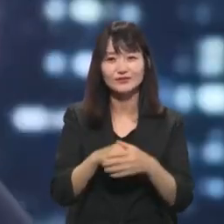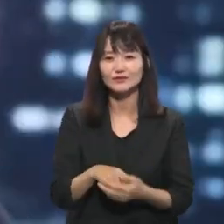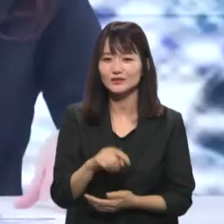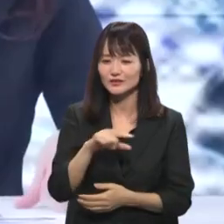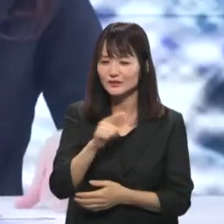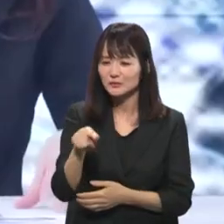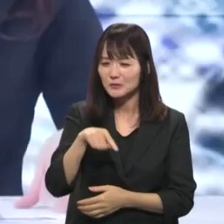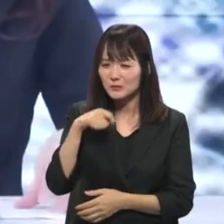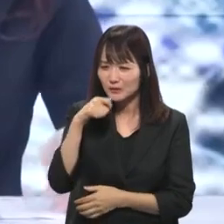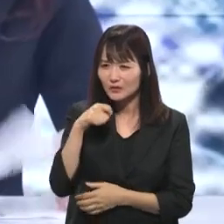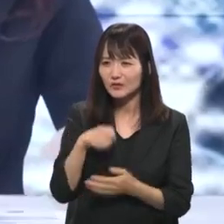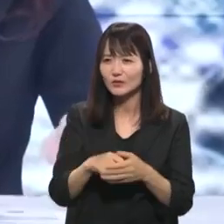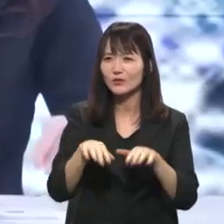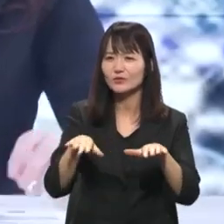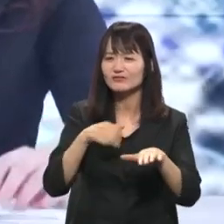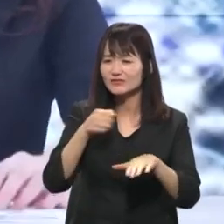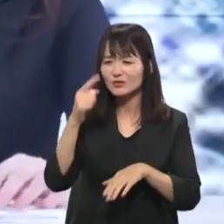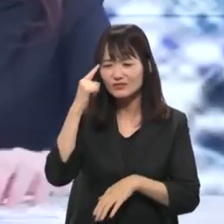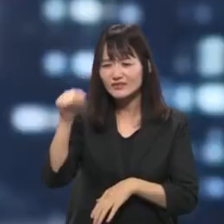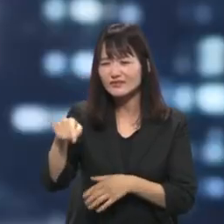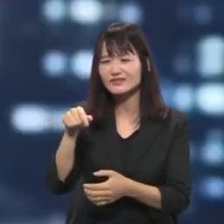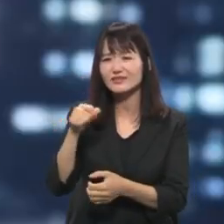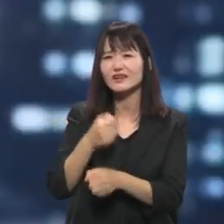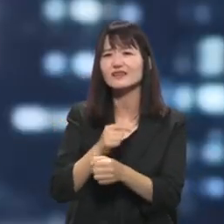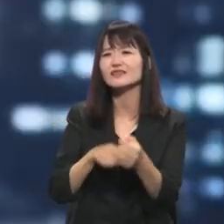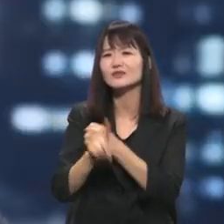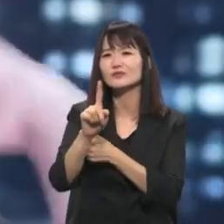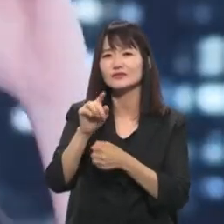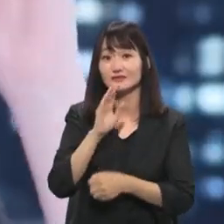그렇게 했냐 저희도 그런 얘기 막 하거든요 저렇게